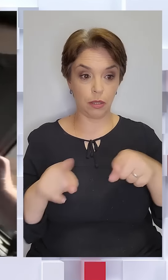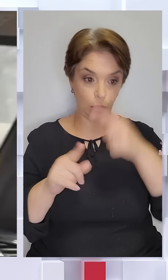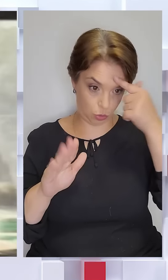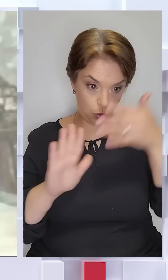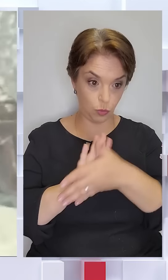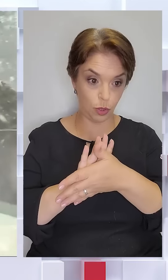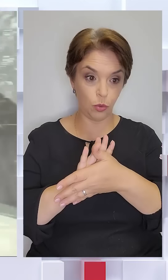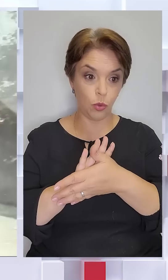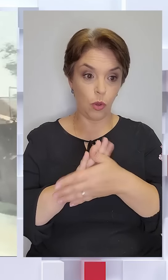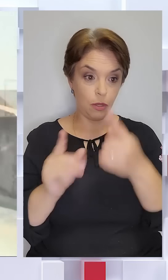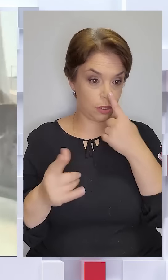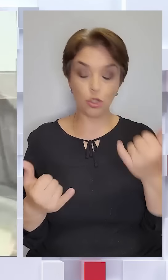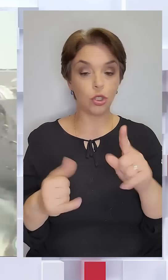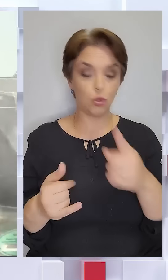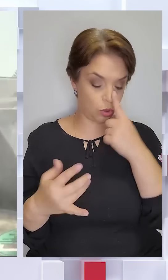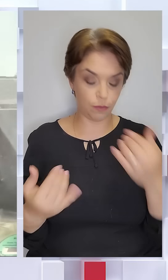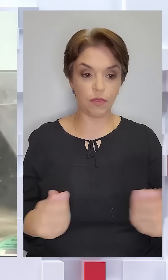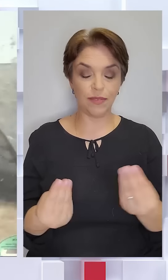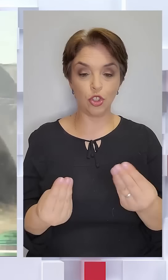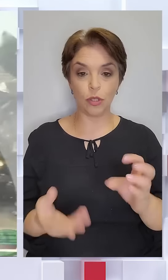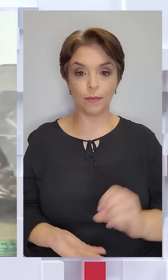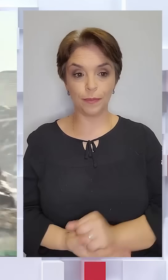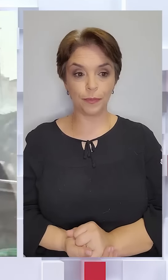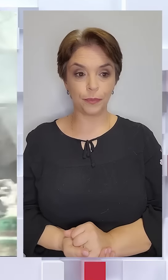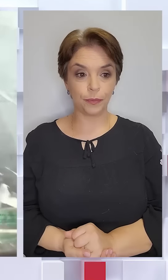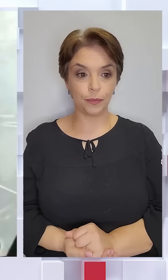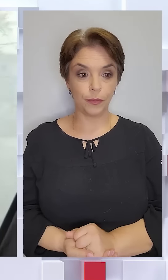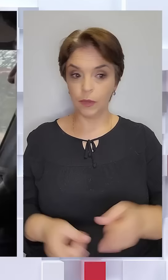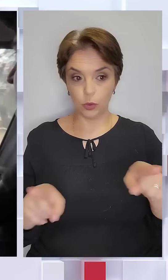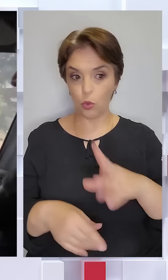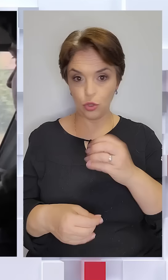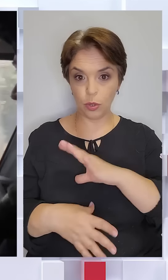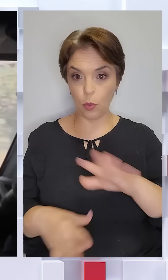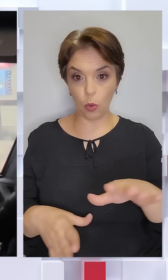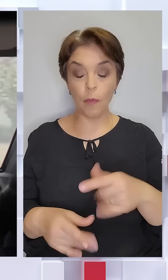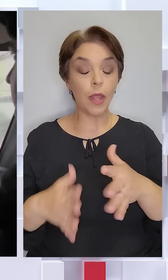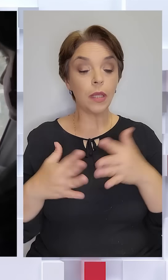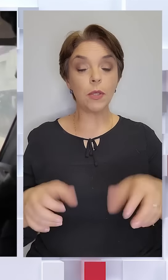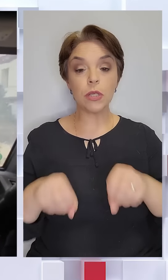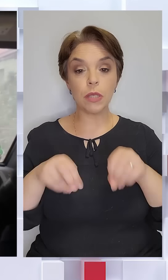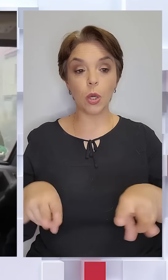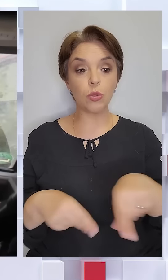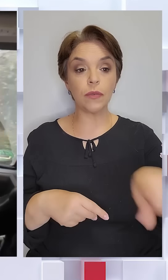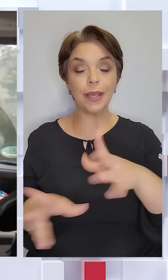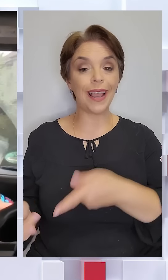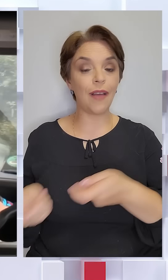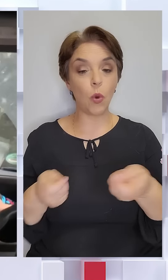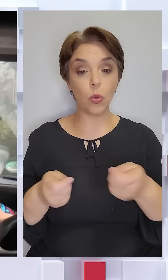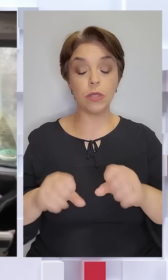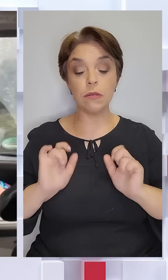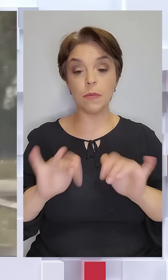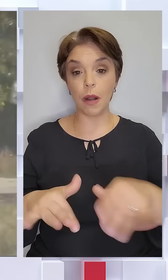це свіже щось, мабуть. Так, це що свіже. Цього ще не було. Та найбільша загроза у їх